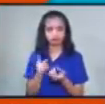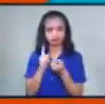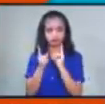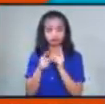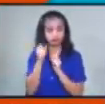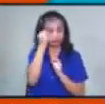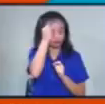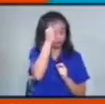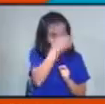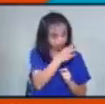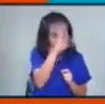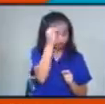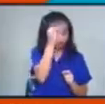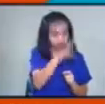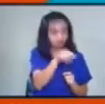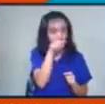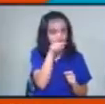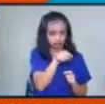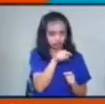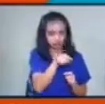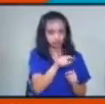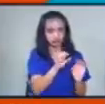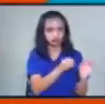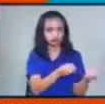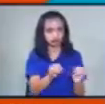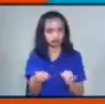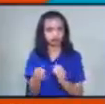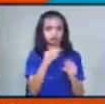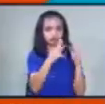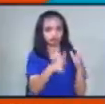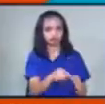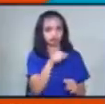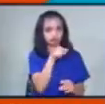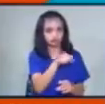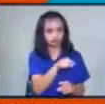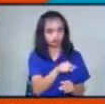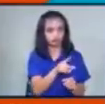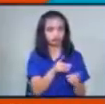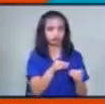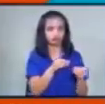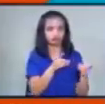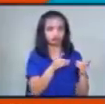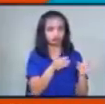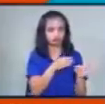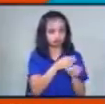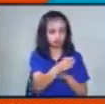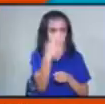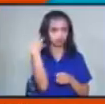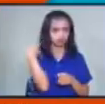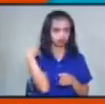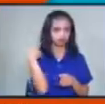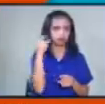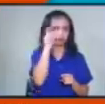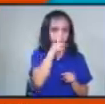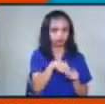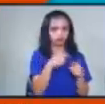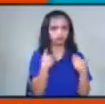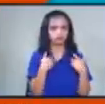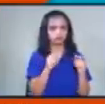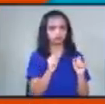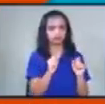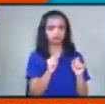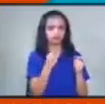nag-seminar. Sir, nung, sir, kayo po bilang operations manager, kayo po yung kanilang direct supervisor, dapat meron din kayong